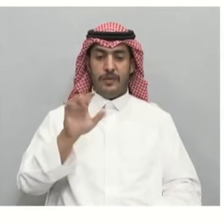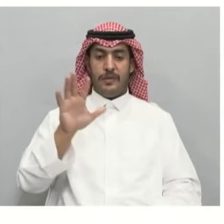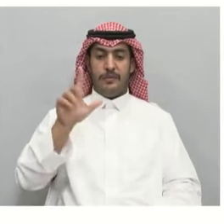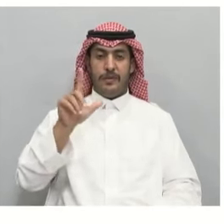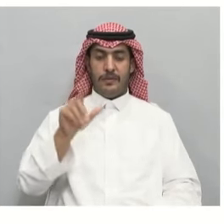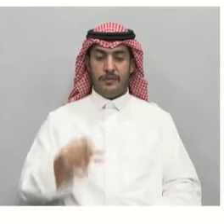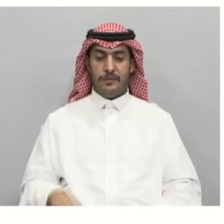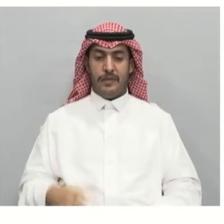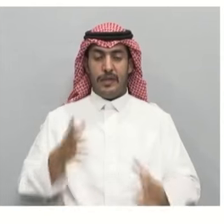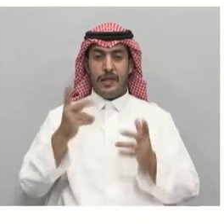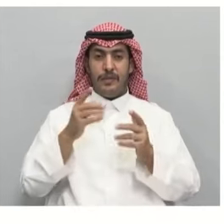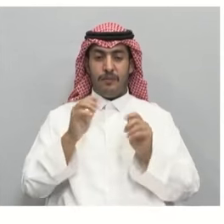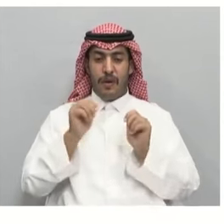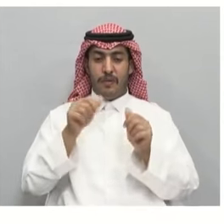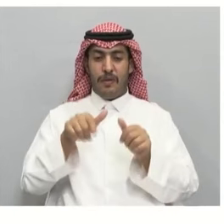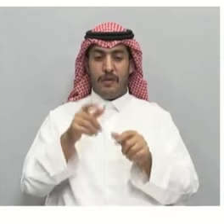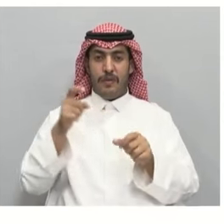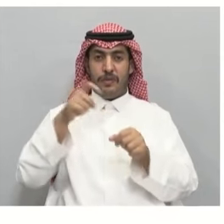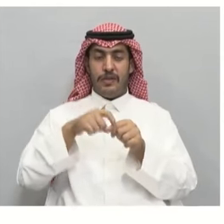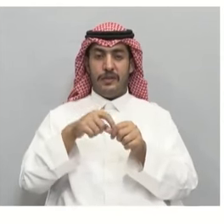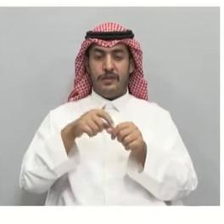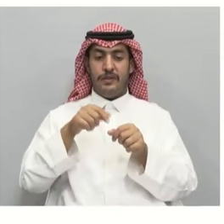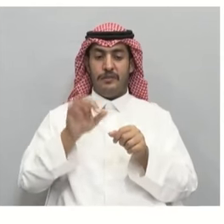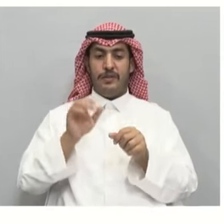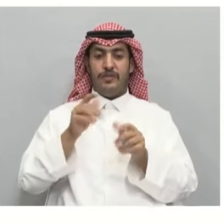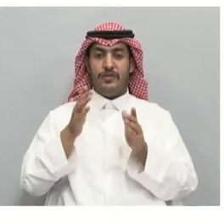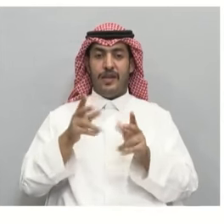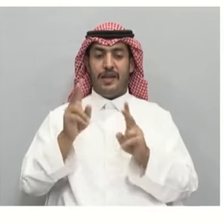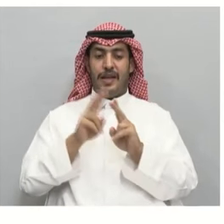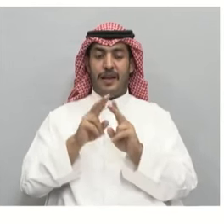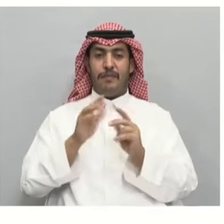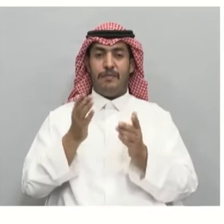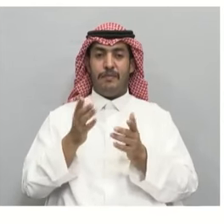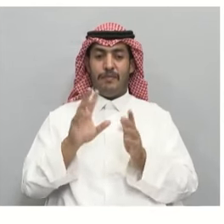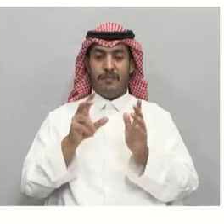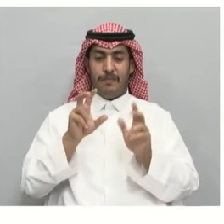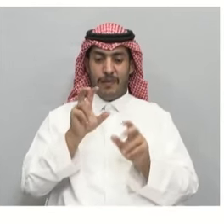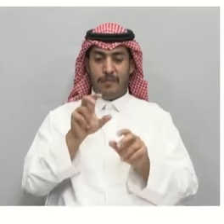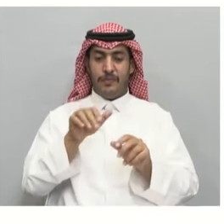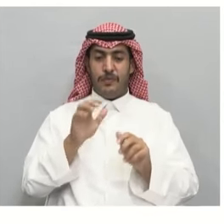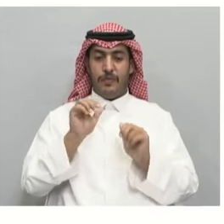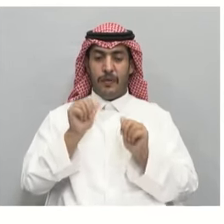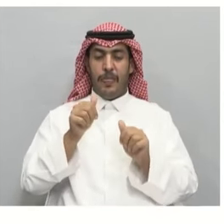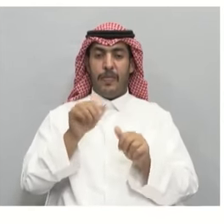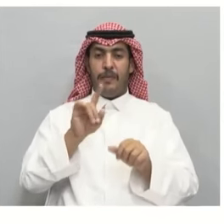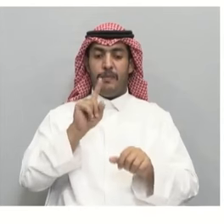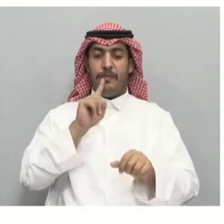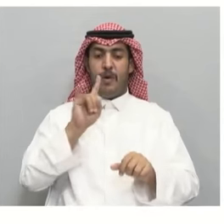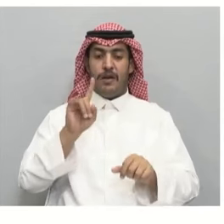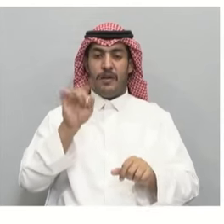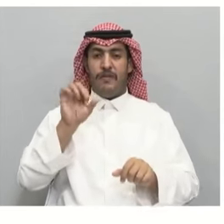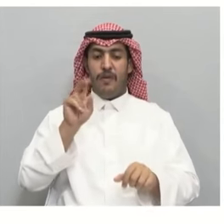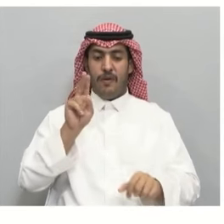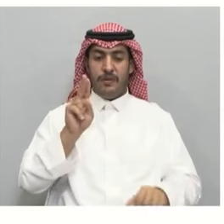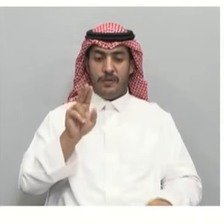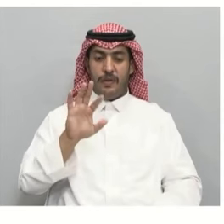17 احسب المقاومه اذا وصلت او اذا وصلت جهاز كهربائي بمقبس جهد يعطي 110